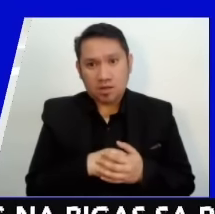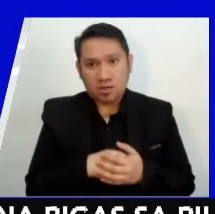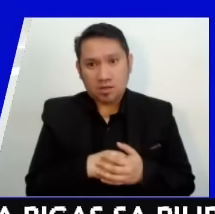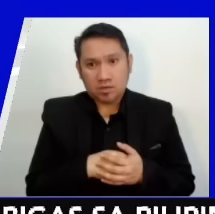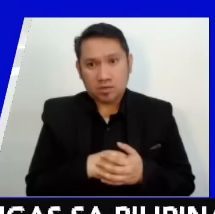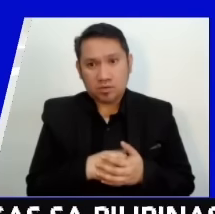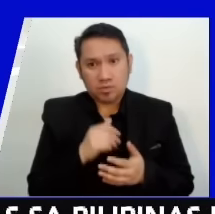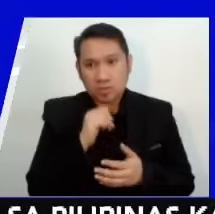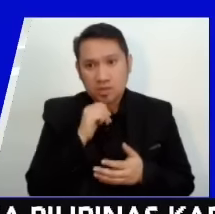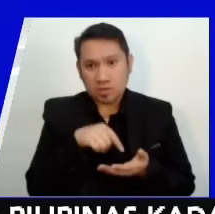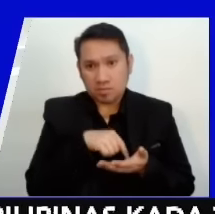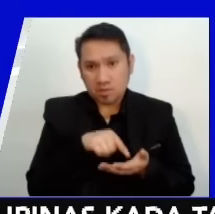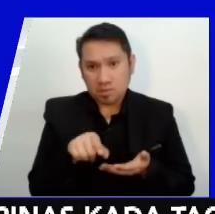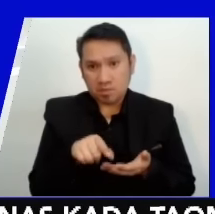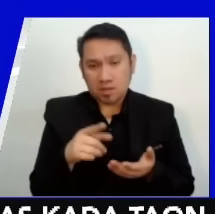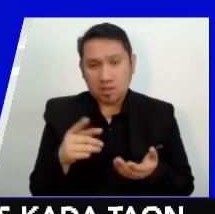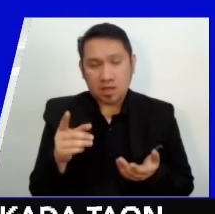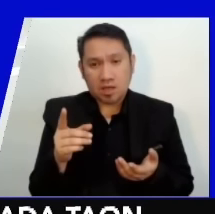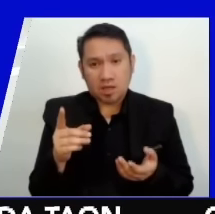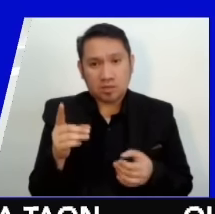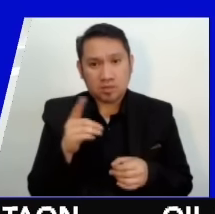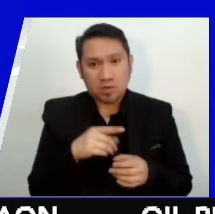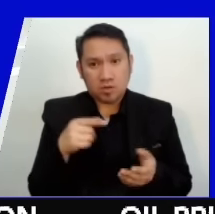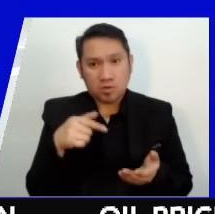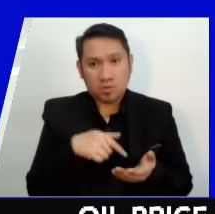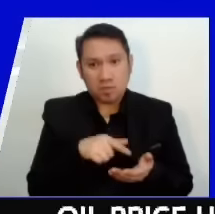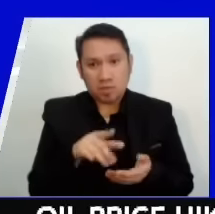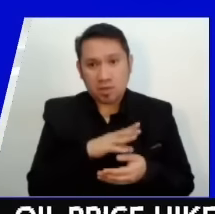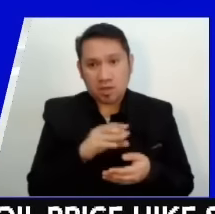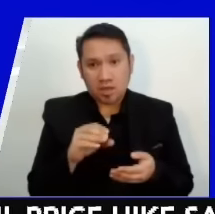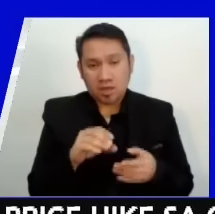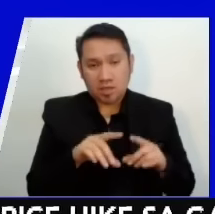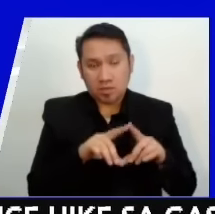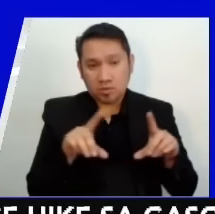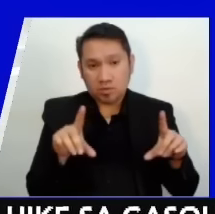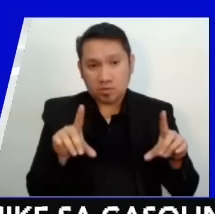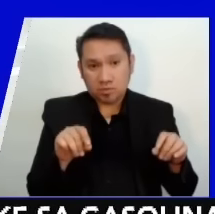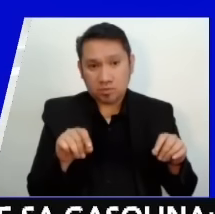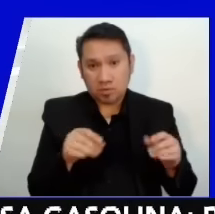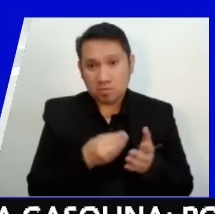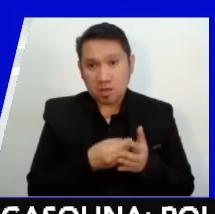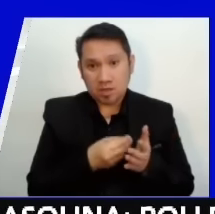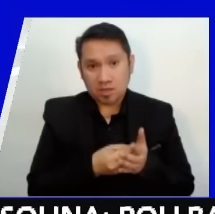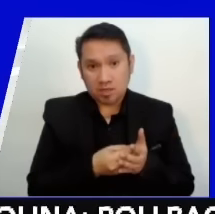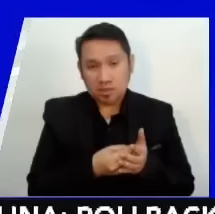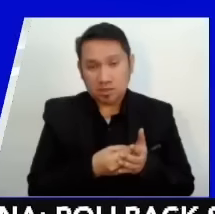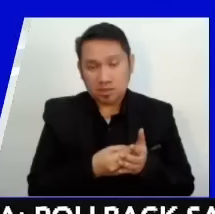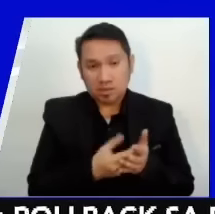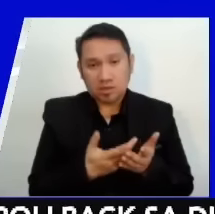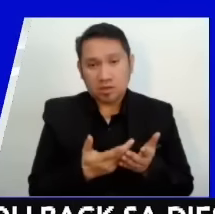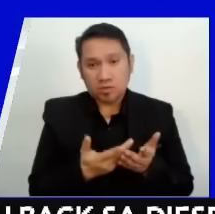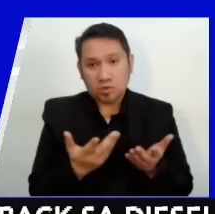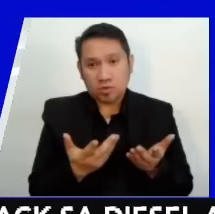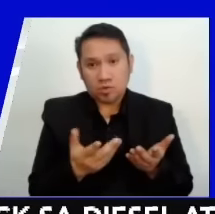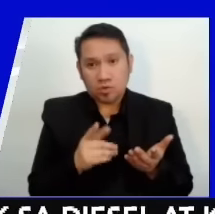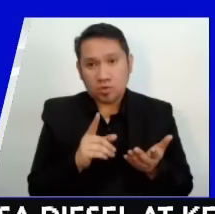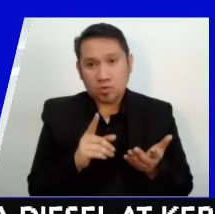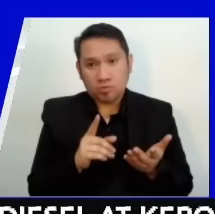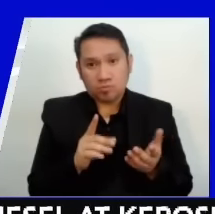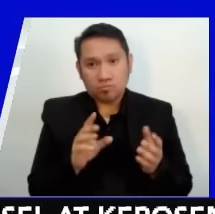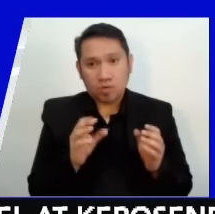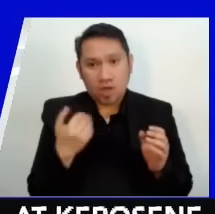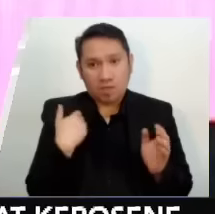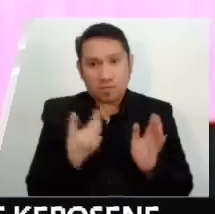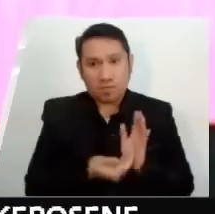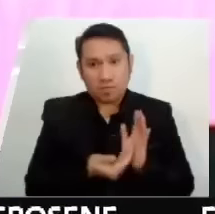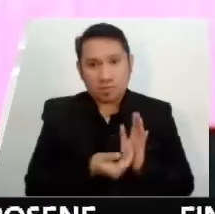down payment. Tapos yung mga cheque po, is puro din tumalbog. Lahat po yan nahawak naman po namin ng ebidensya na ipipresent naman po namin sa